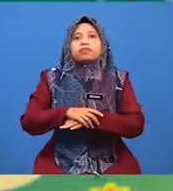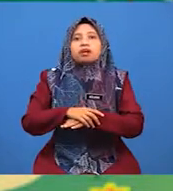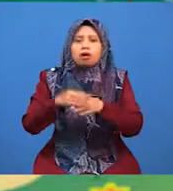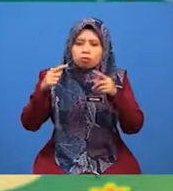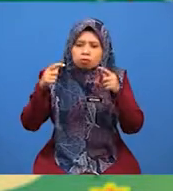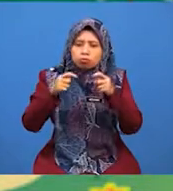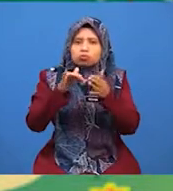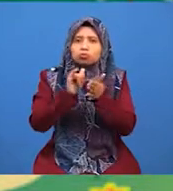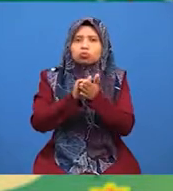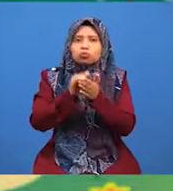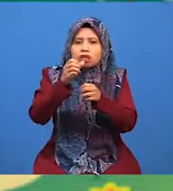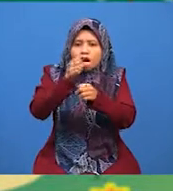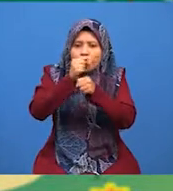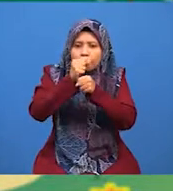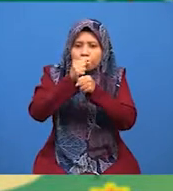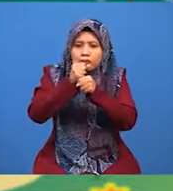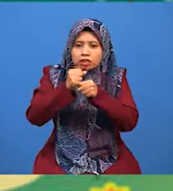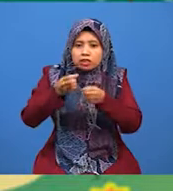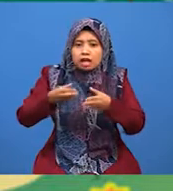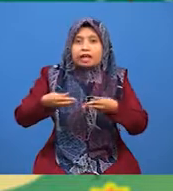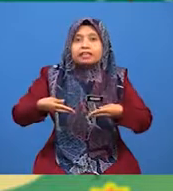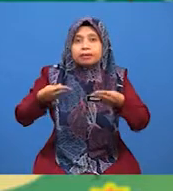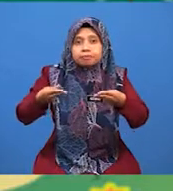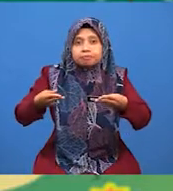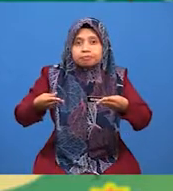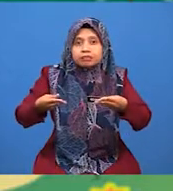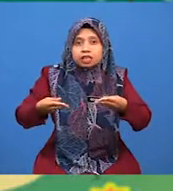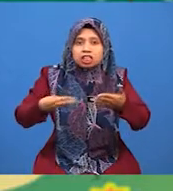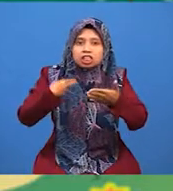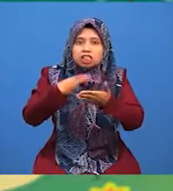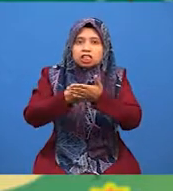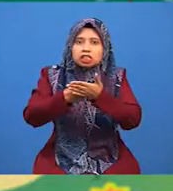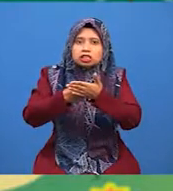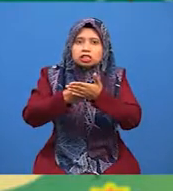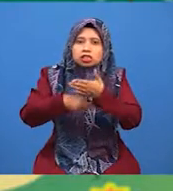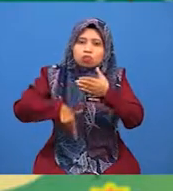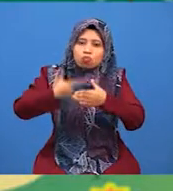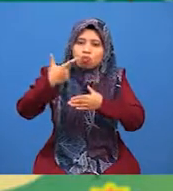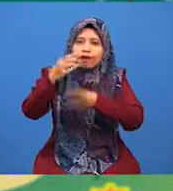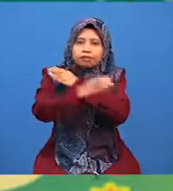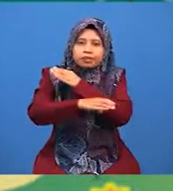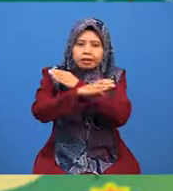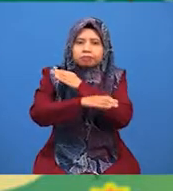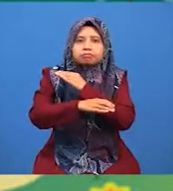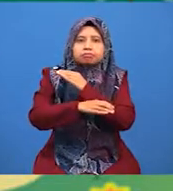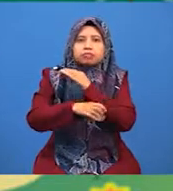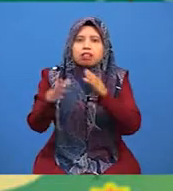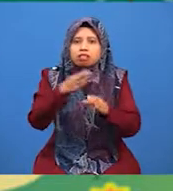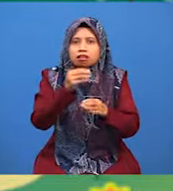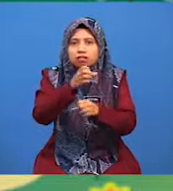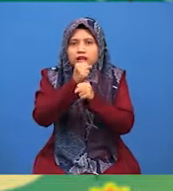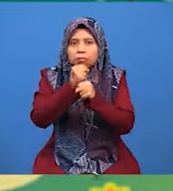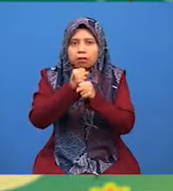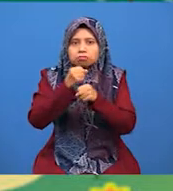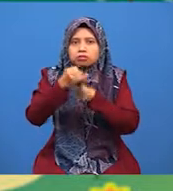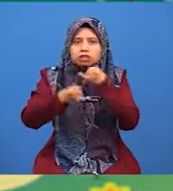Penemuan Parjo mendapat pengiktirafan sehingga ke peringkat antarabangsa dan beliau